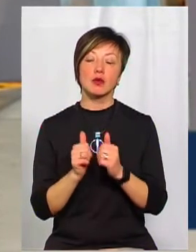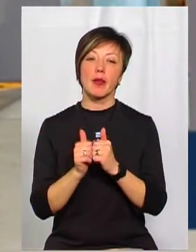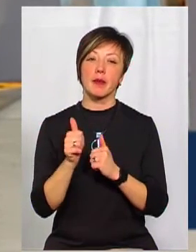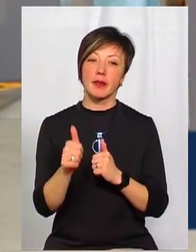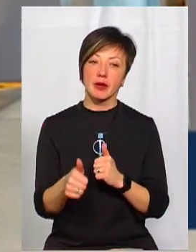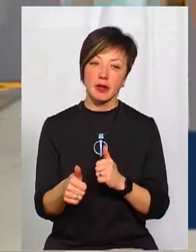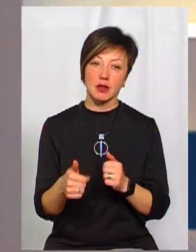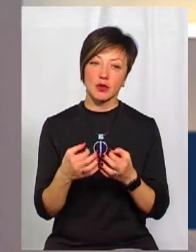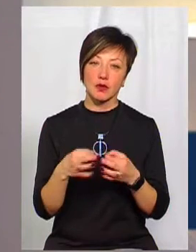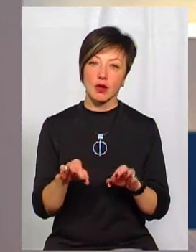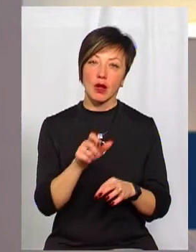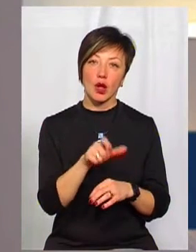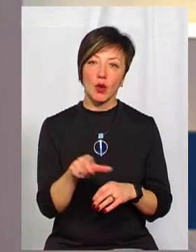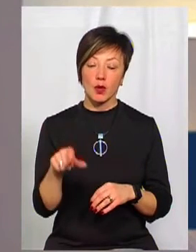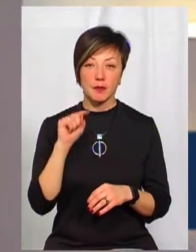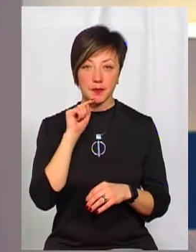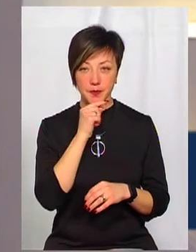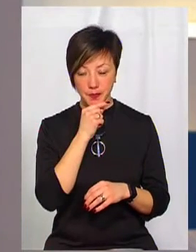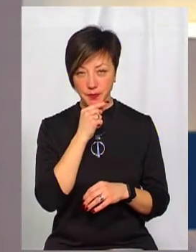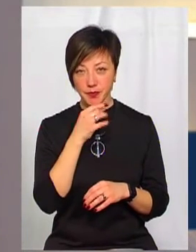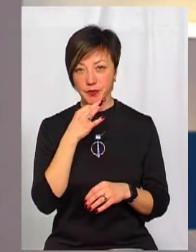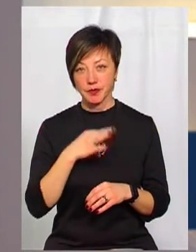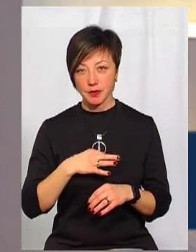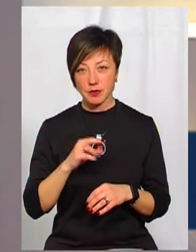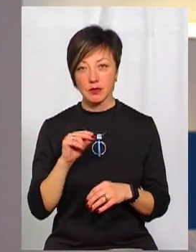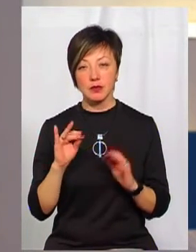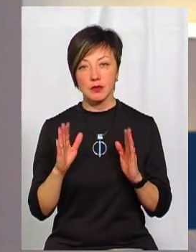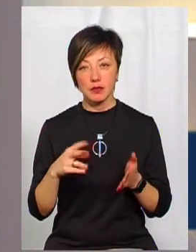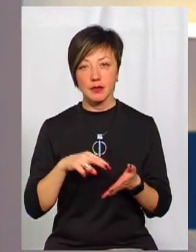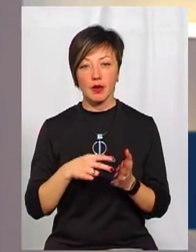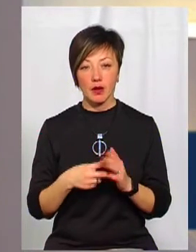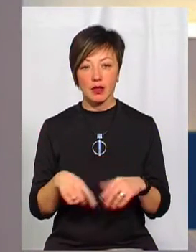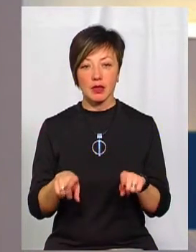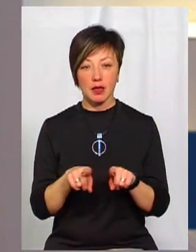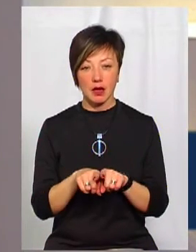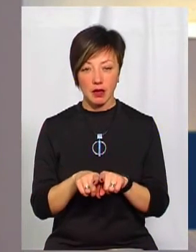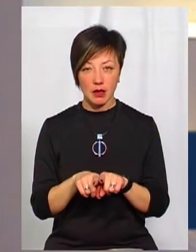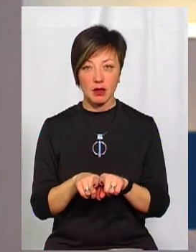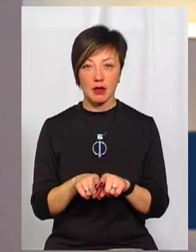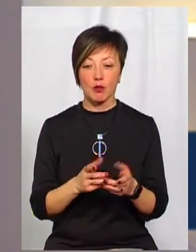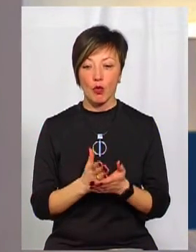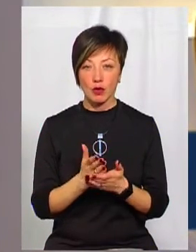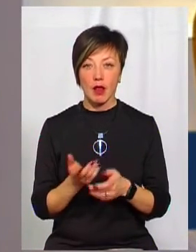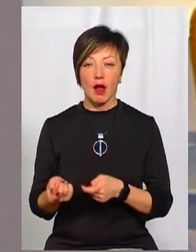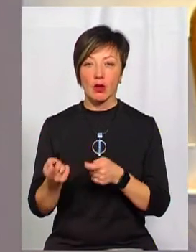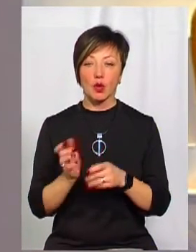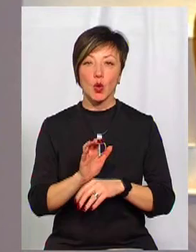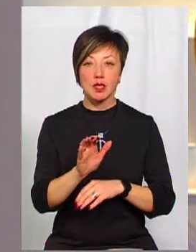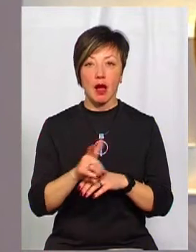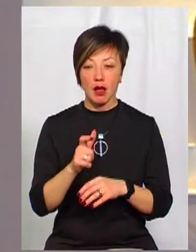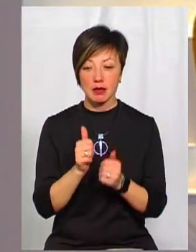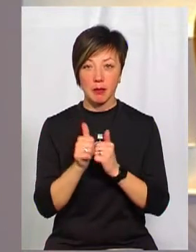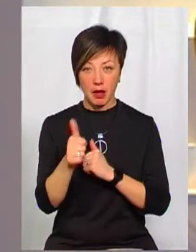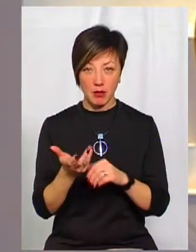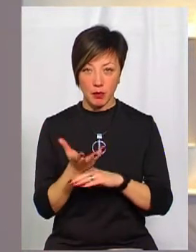наперед, що дозволяло людям заощадити. Скажіть, чи плануєте таке практикувати із послугою на доставку газу, чи можна